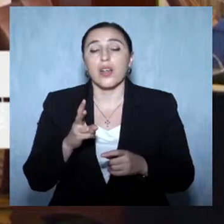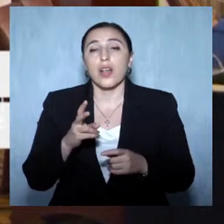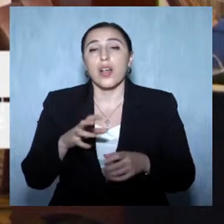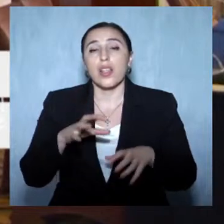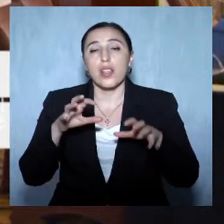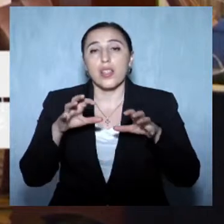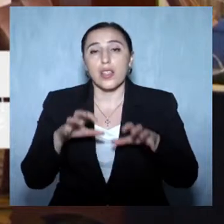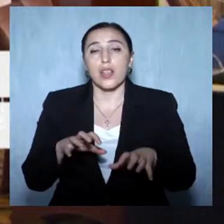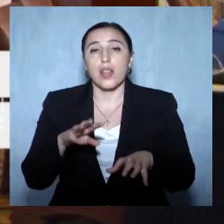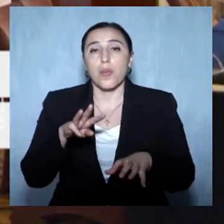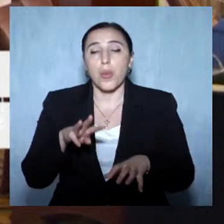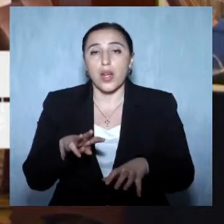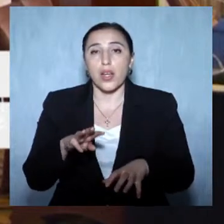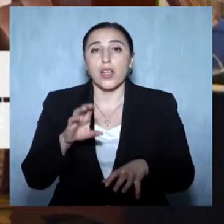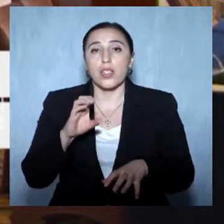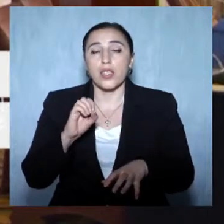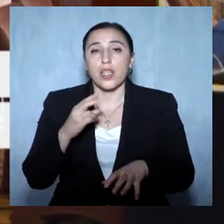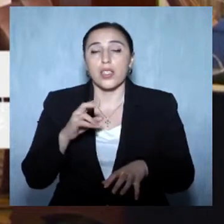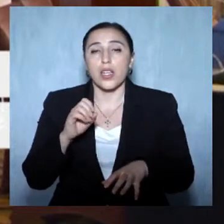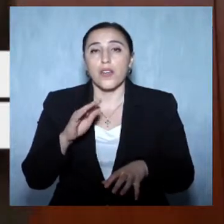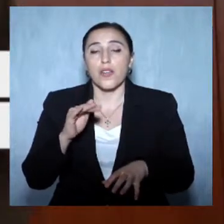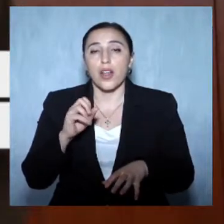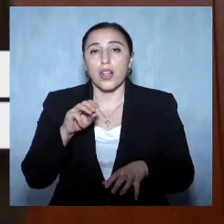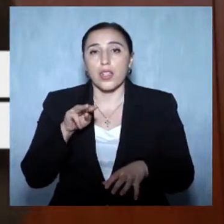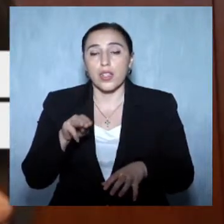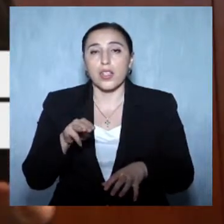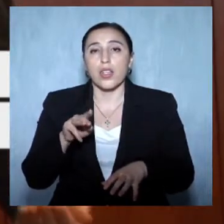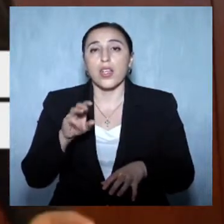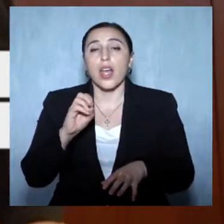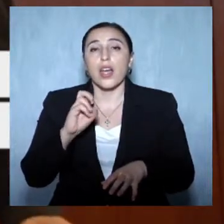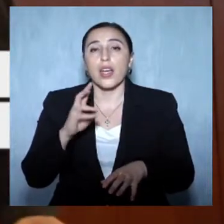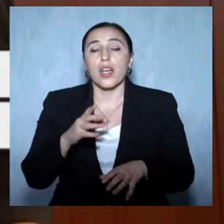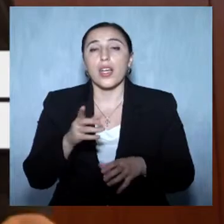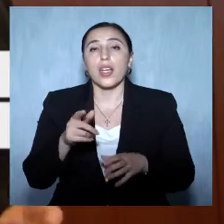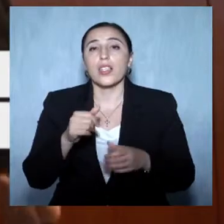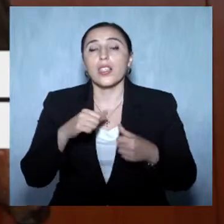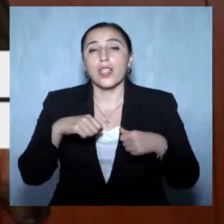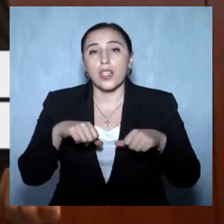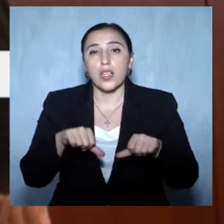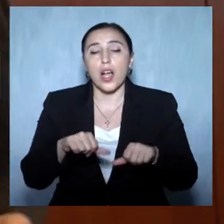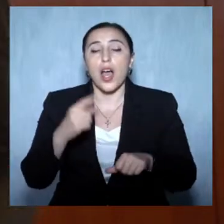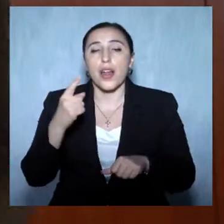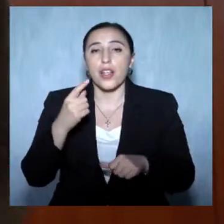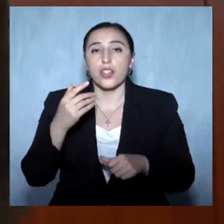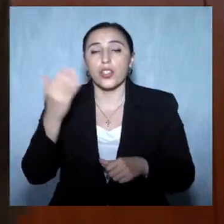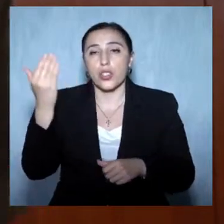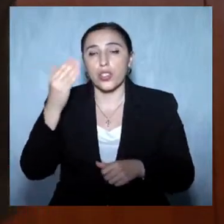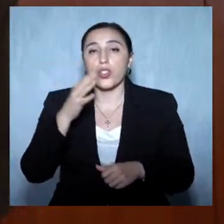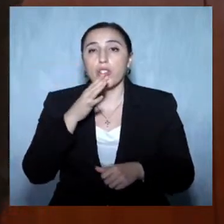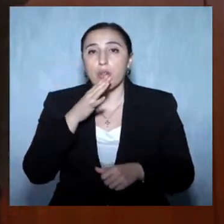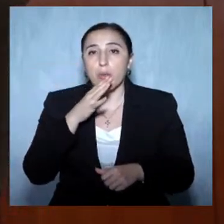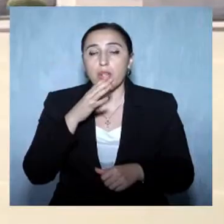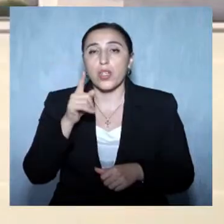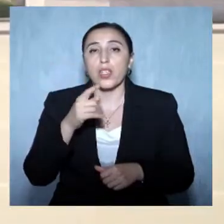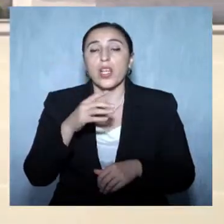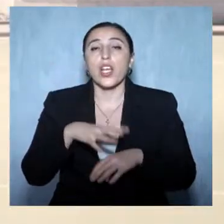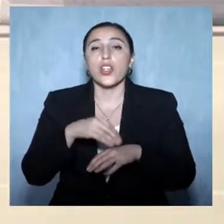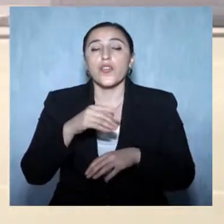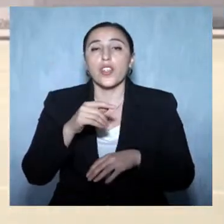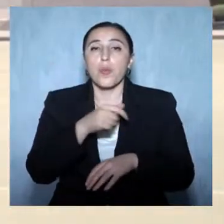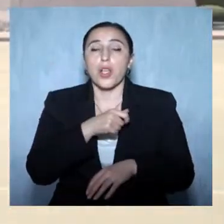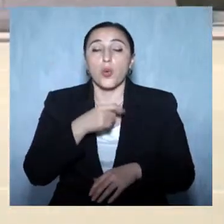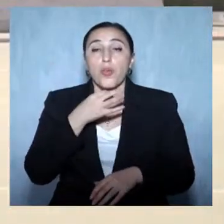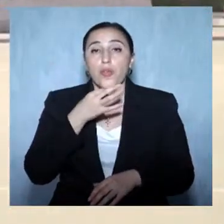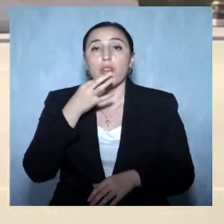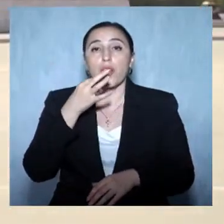նախագահ, մարգարե տաս է դերվելտը յահակը մշտական խորդին ուղղված իր առաջին ուղերծում։ Շվետ պատգամավորը շշտել է, որ